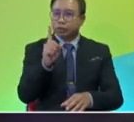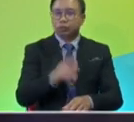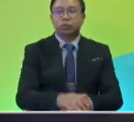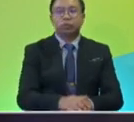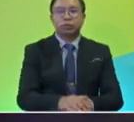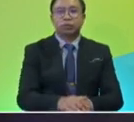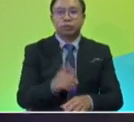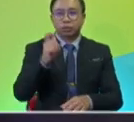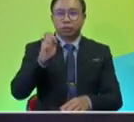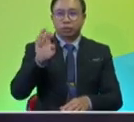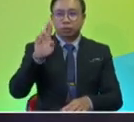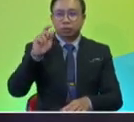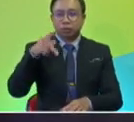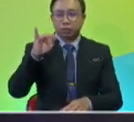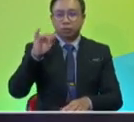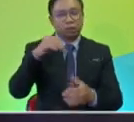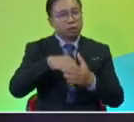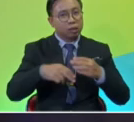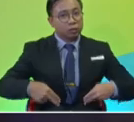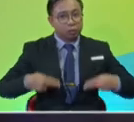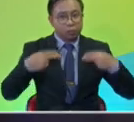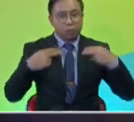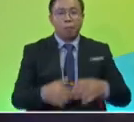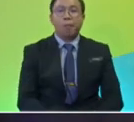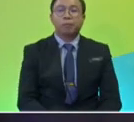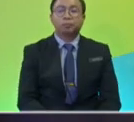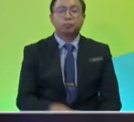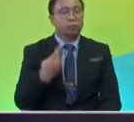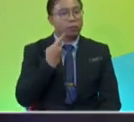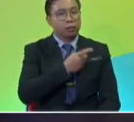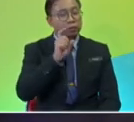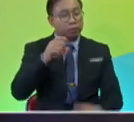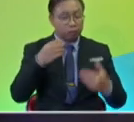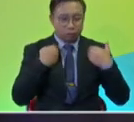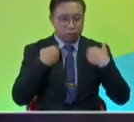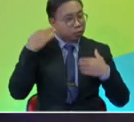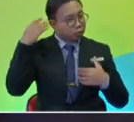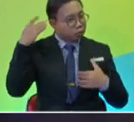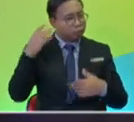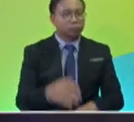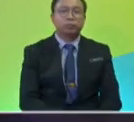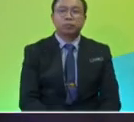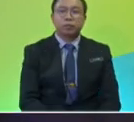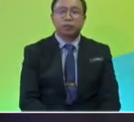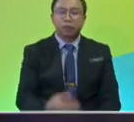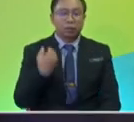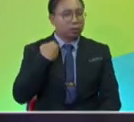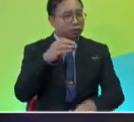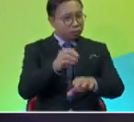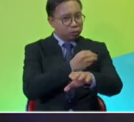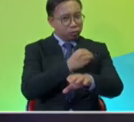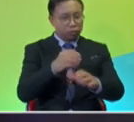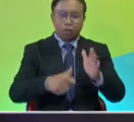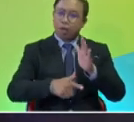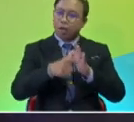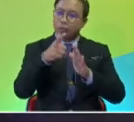terapi Kitalah dalam hidup betul yalah dalam hidup ni kita pula ada bunyi-bunyi kan pula ada Muzik supaya lebih tenang